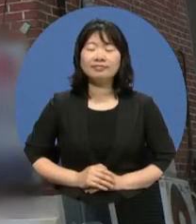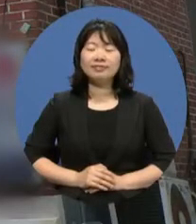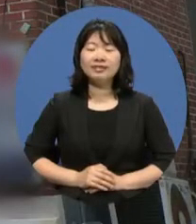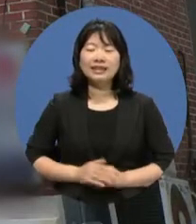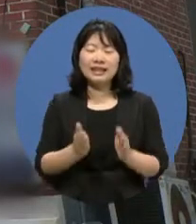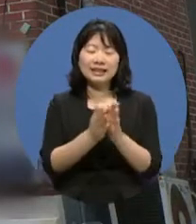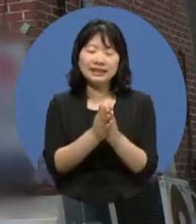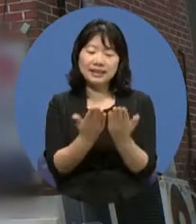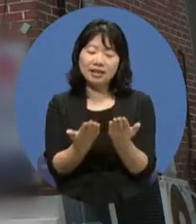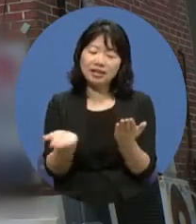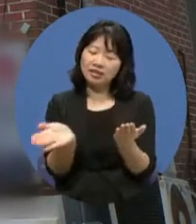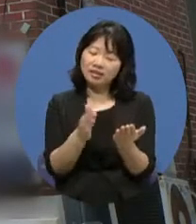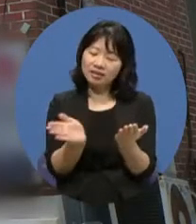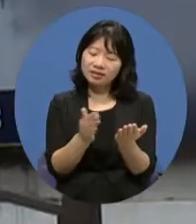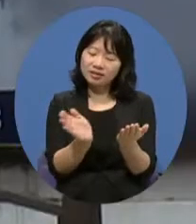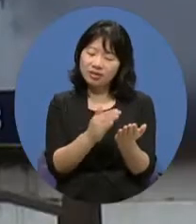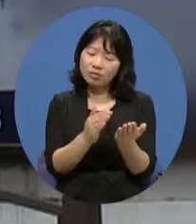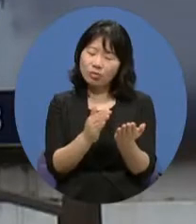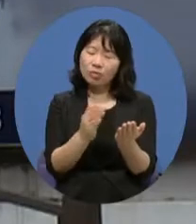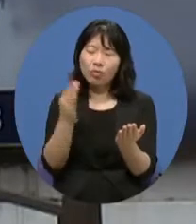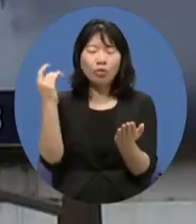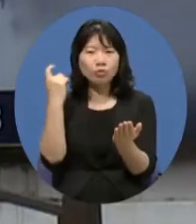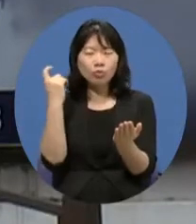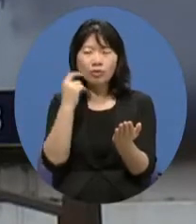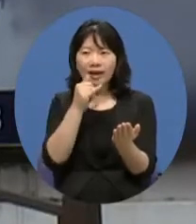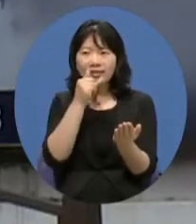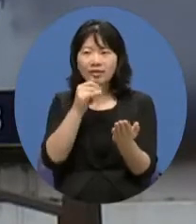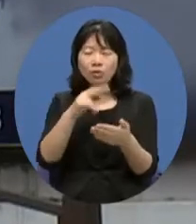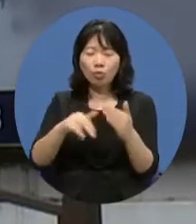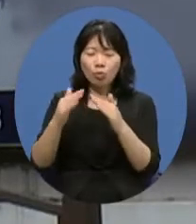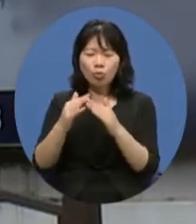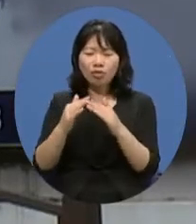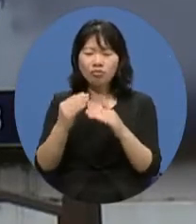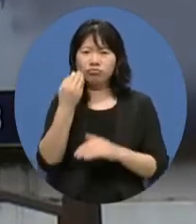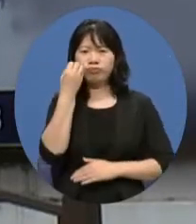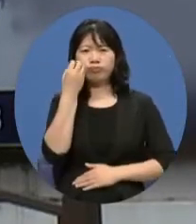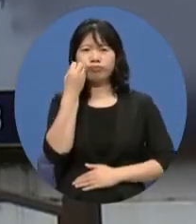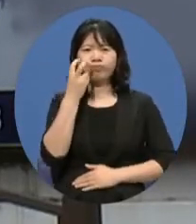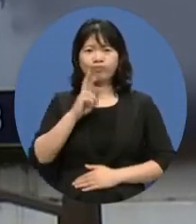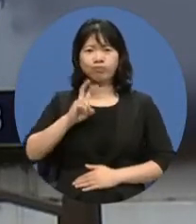책장 넘기는 소리만 나야 할 도서관에서 웬 노랫소리?